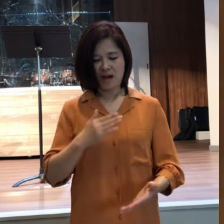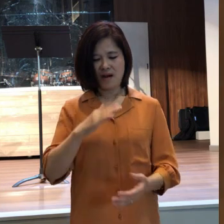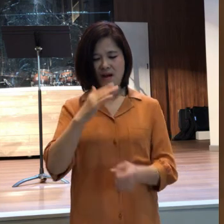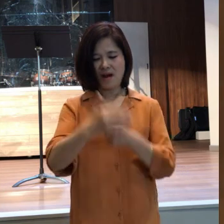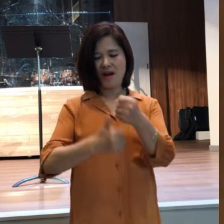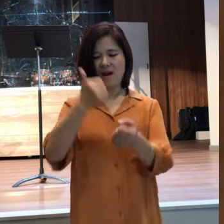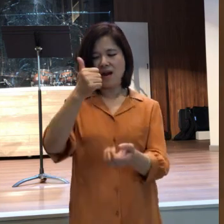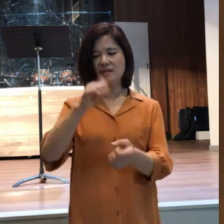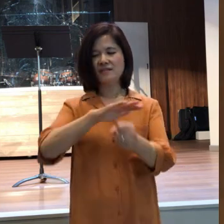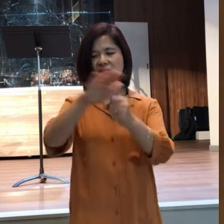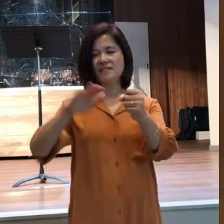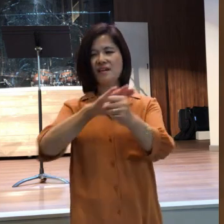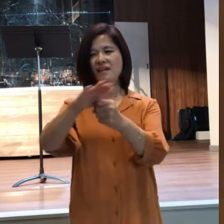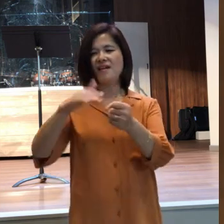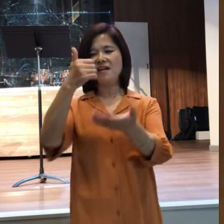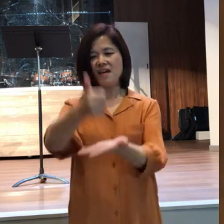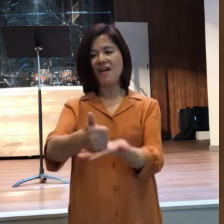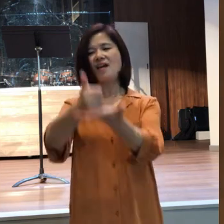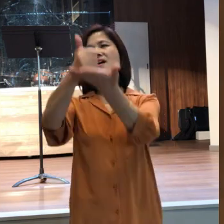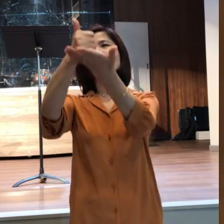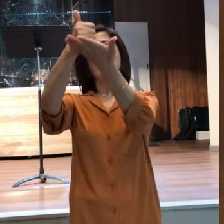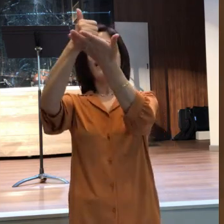나의 사랑하는 내